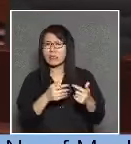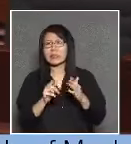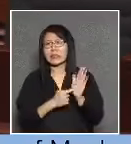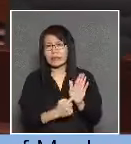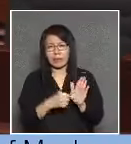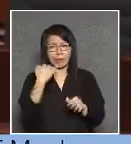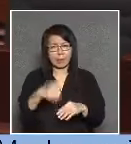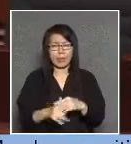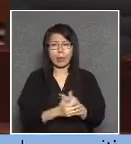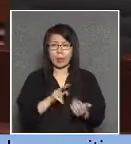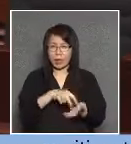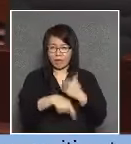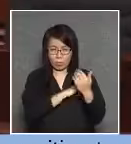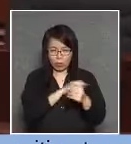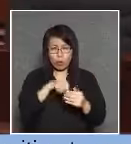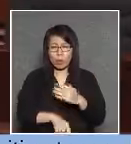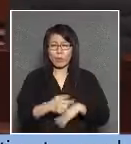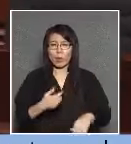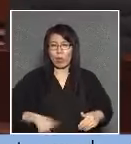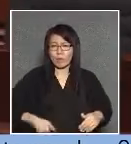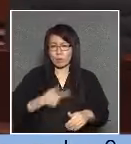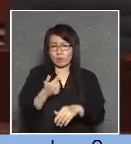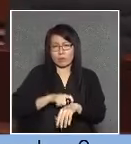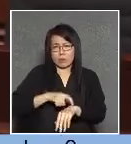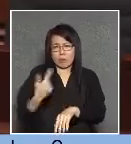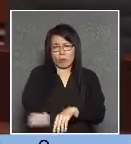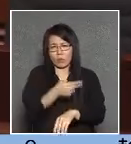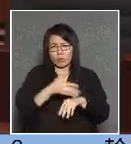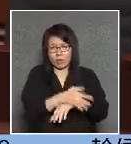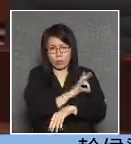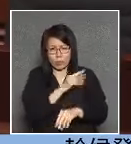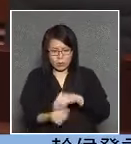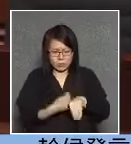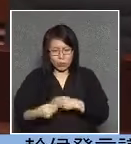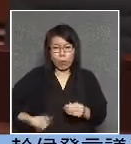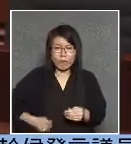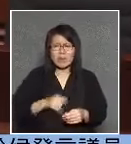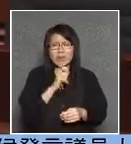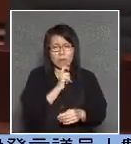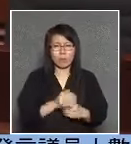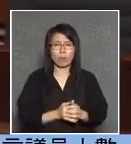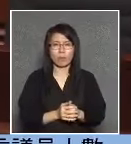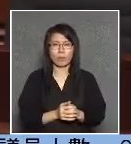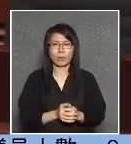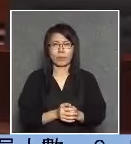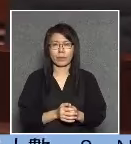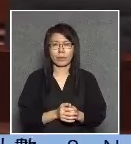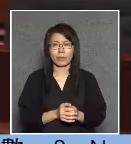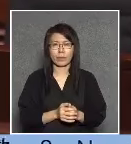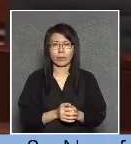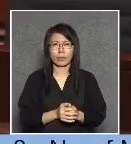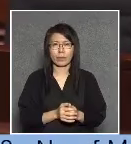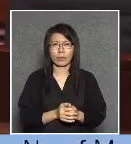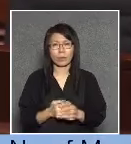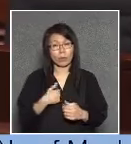喺議會上面消耗咗好多時間，浪費咗社會嘅資源，亦都將我哋嘅